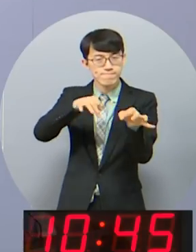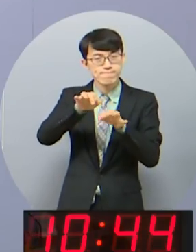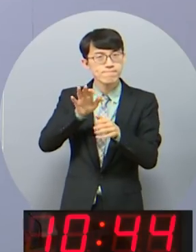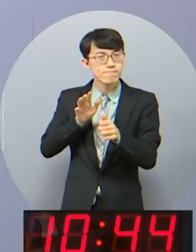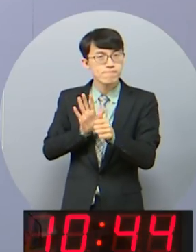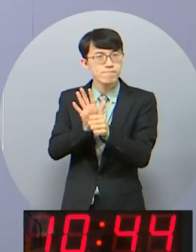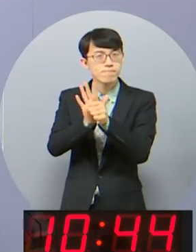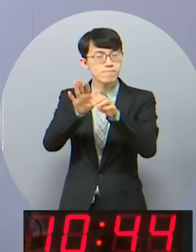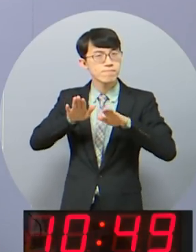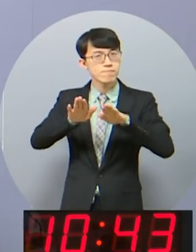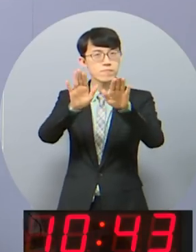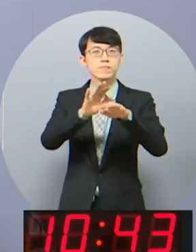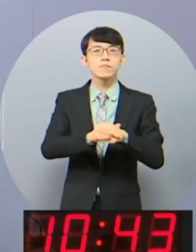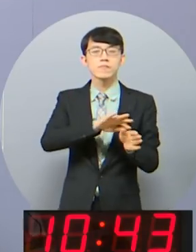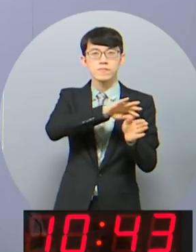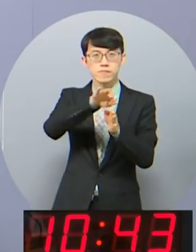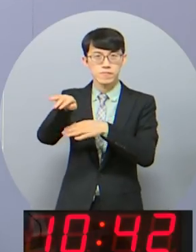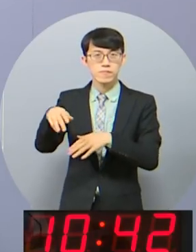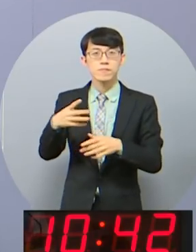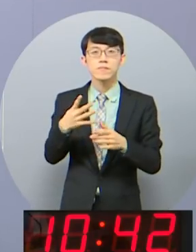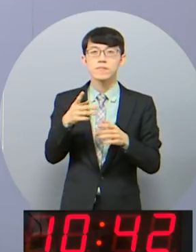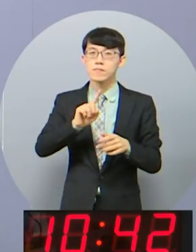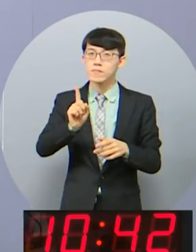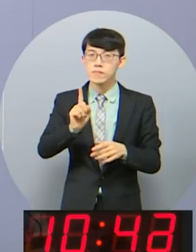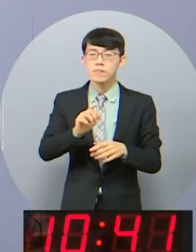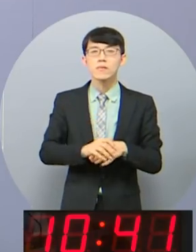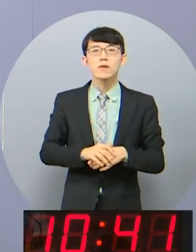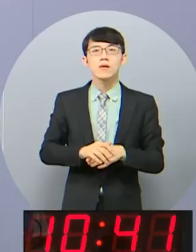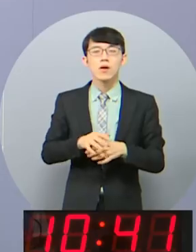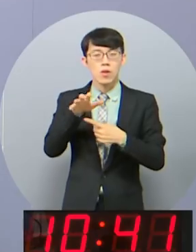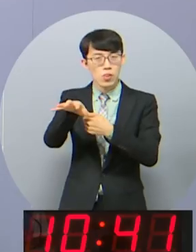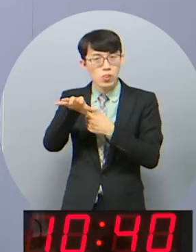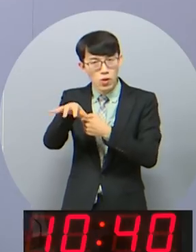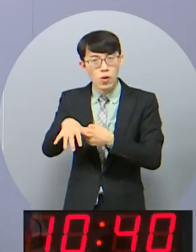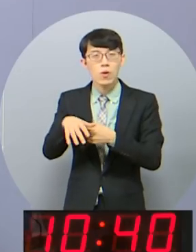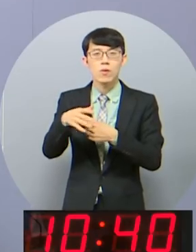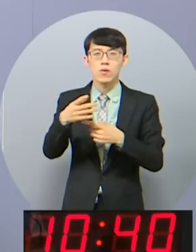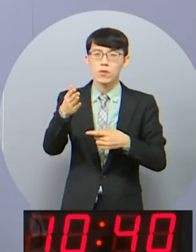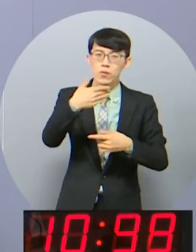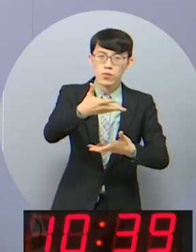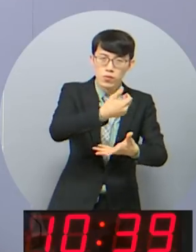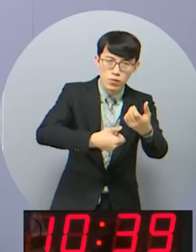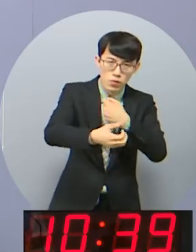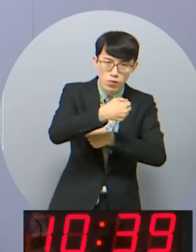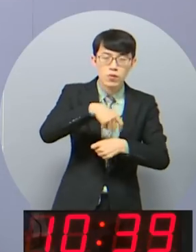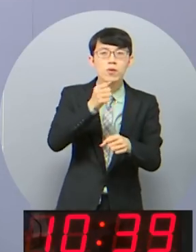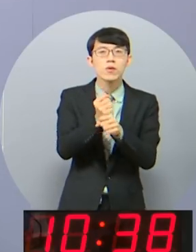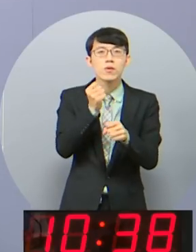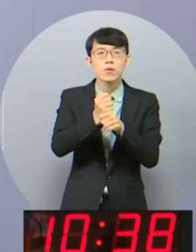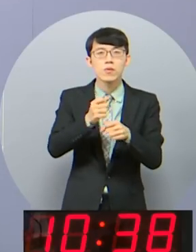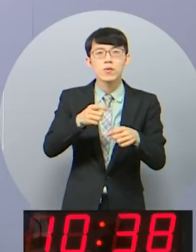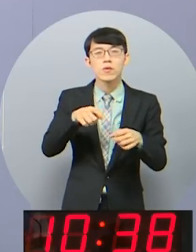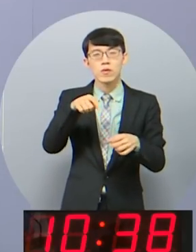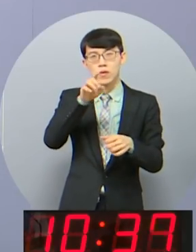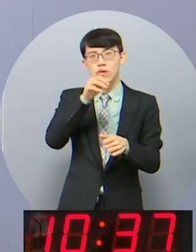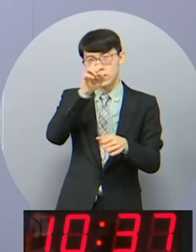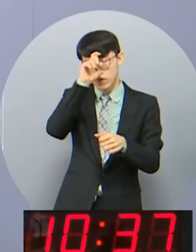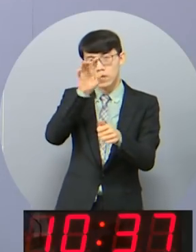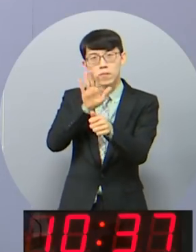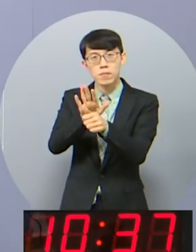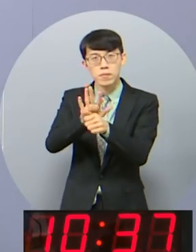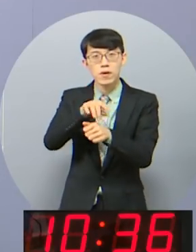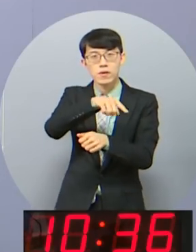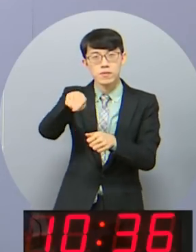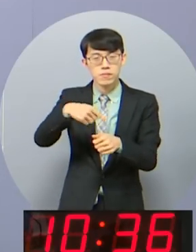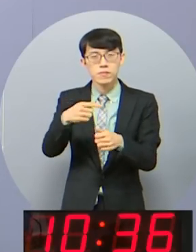啦，那就龙鱼业吼，的观光市场，然后一种产业创造咱黄金北海岸吼，的观